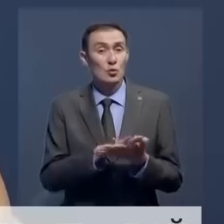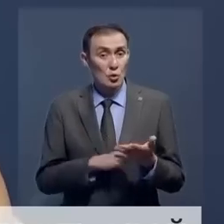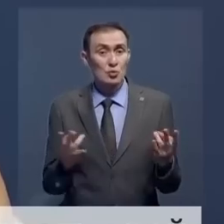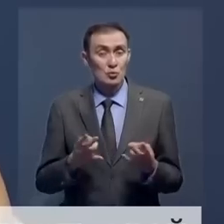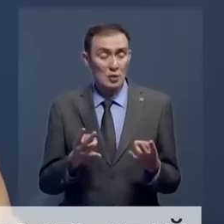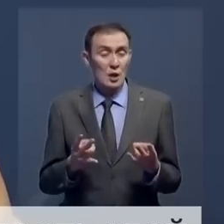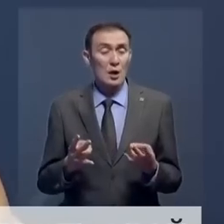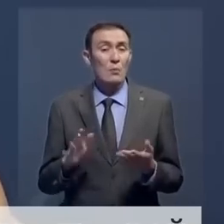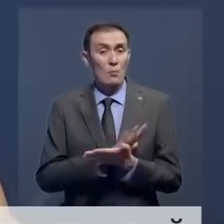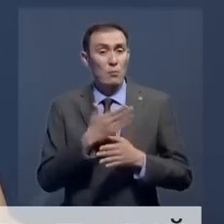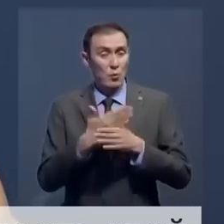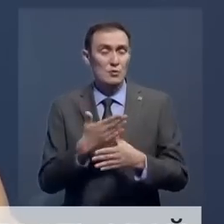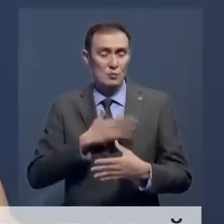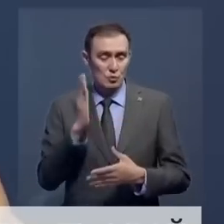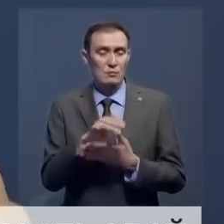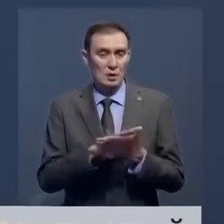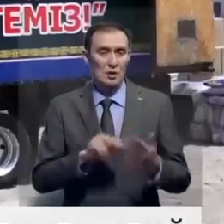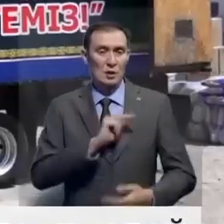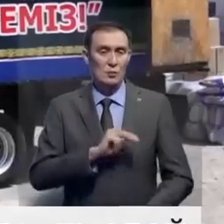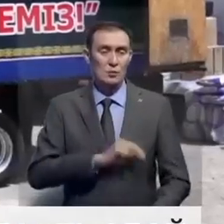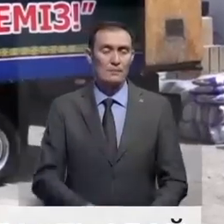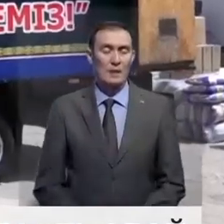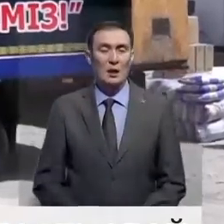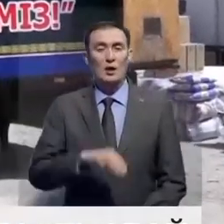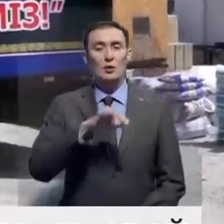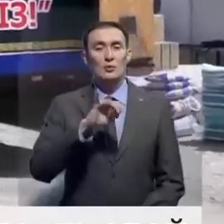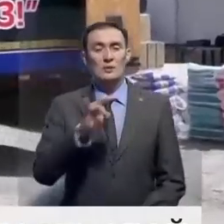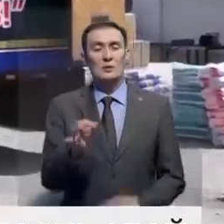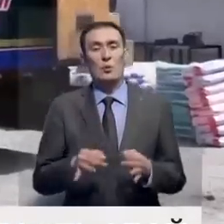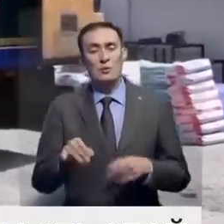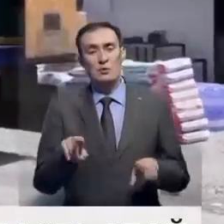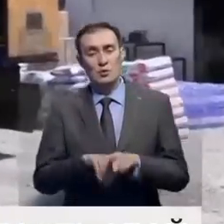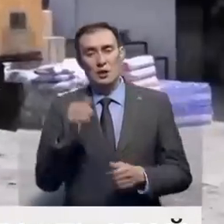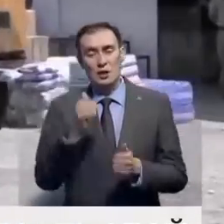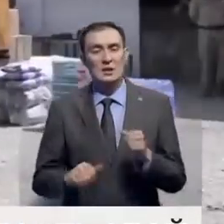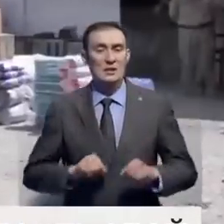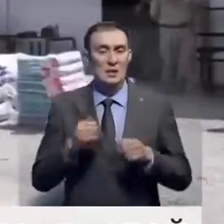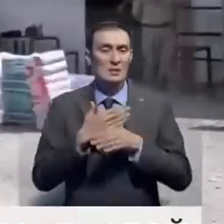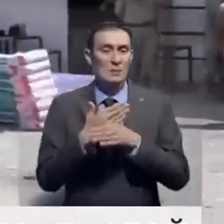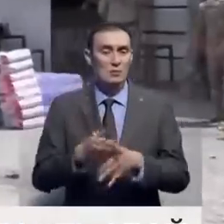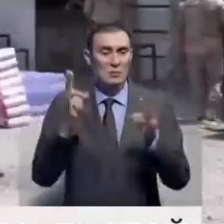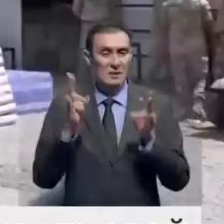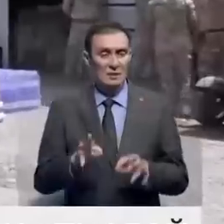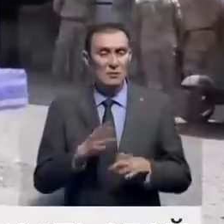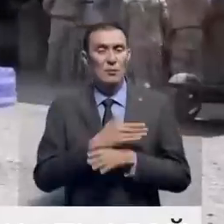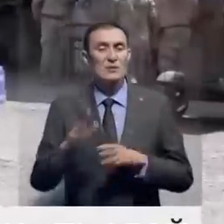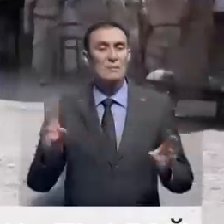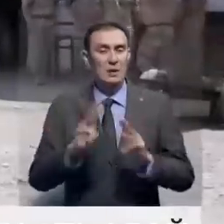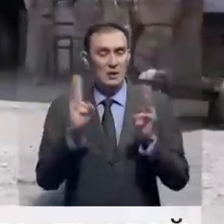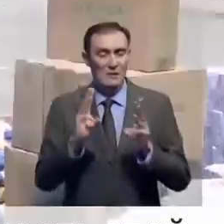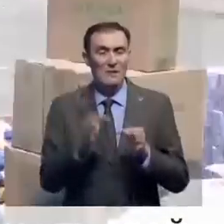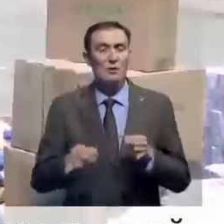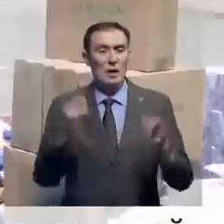необходимо будет собирать документы больше Конечно мы будем продолжать туркестанской области тоже каждый старается помочь пострадавшим от лесных пожаров